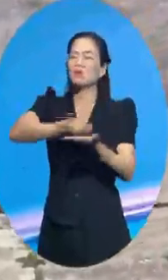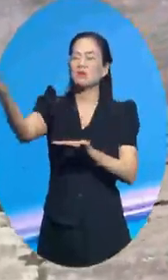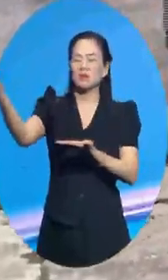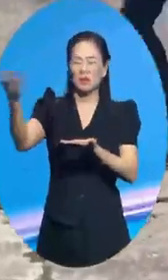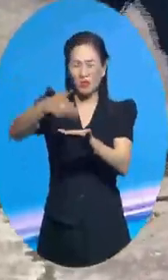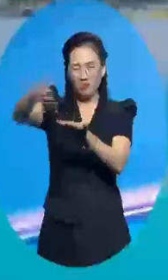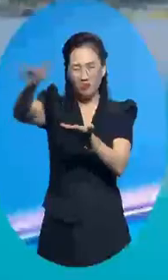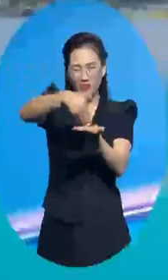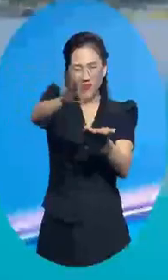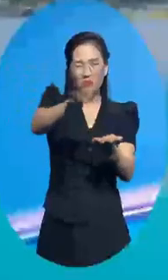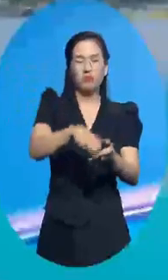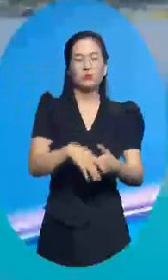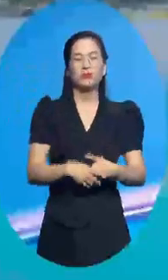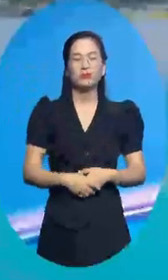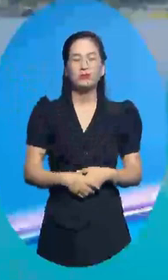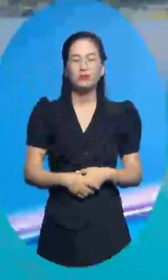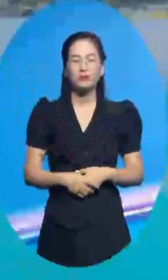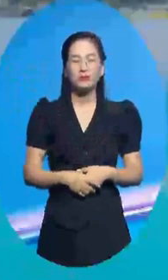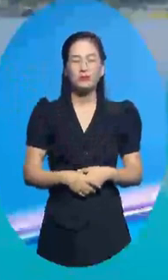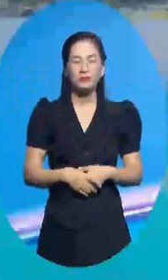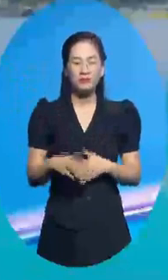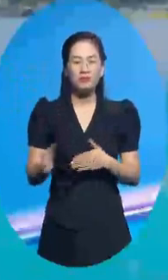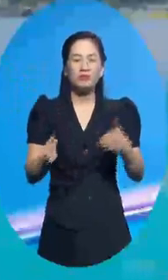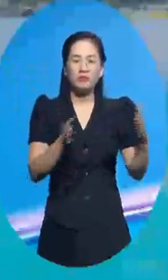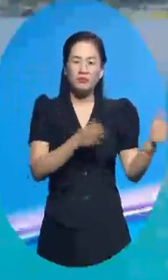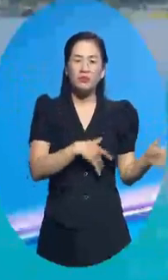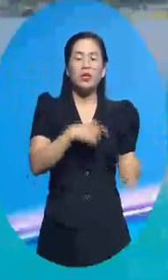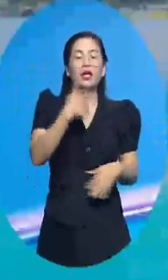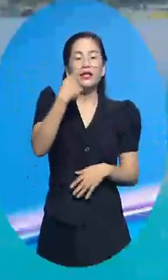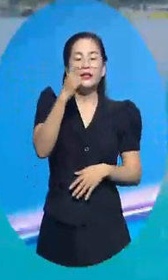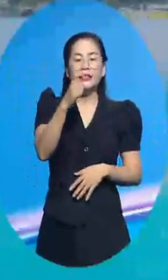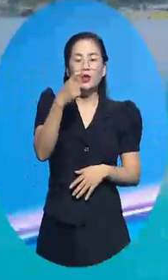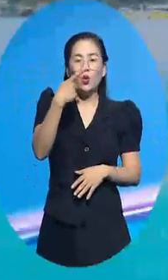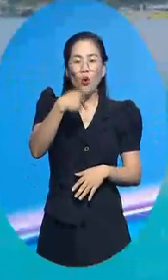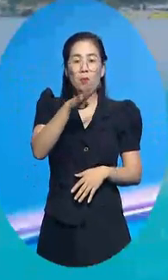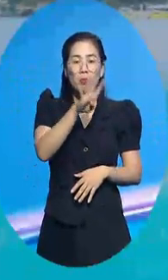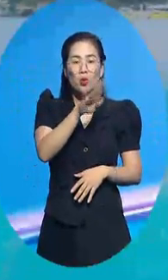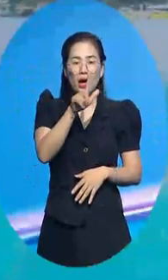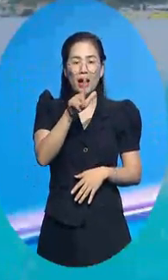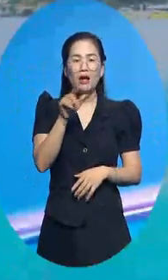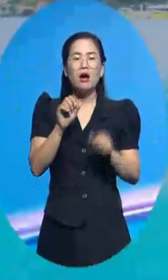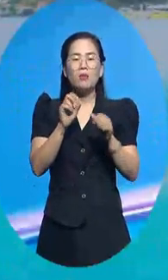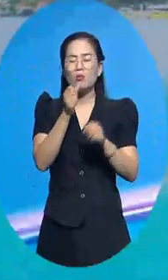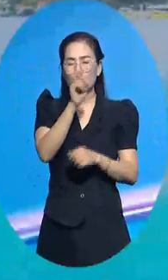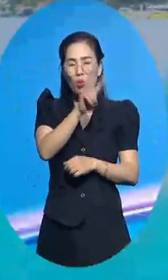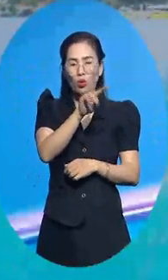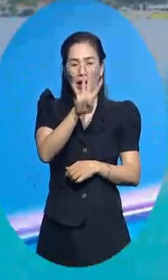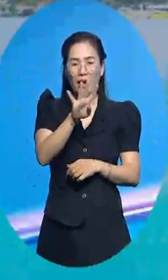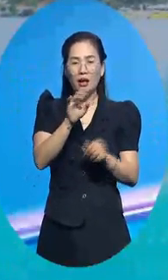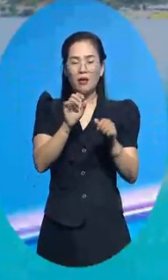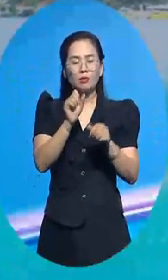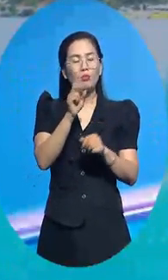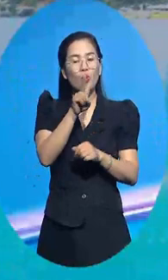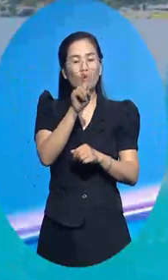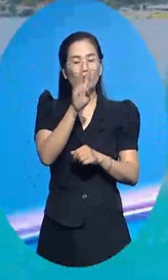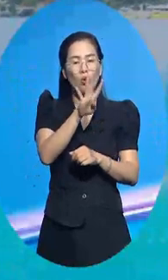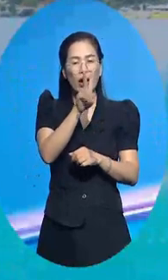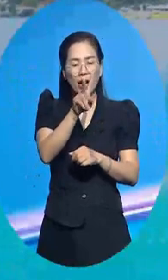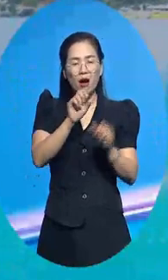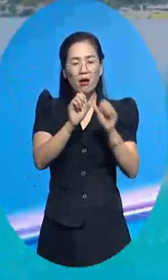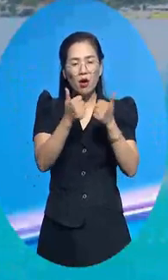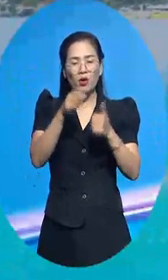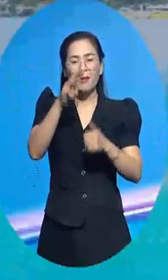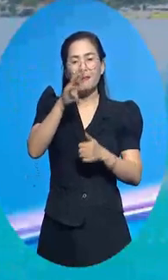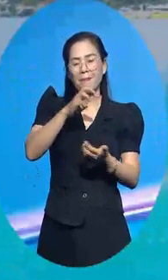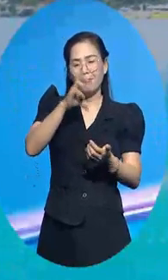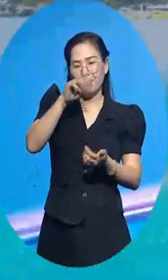2023. Cũng liên quan việc kết thúc điều khoản 42, tại Mexico, tình trạng tội phạm có tổ chức liên quan các vụ buôn người di cư